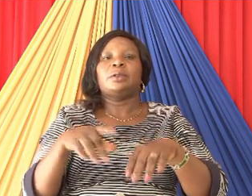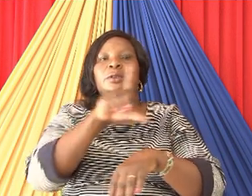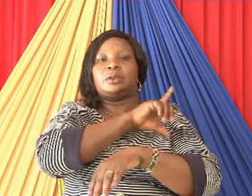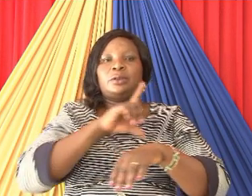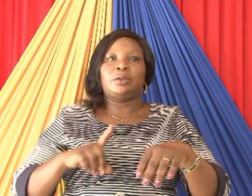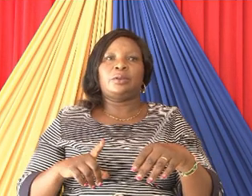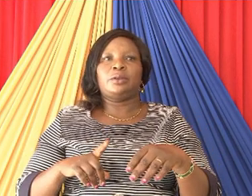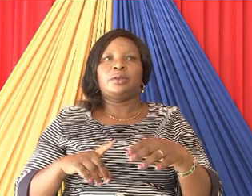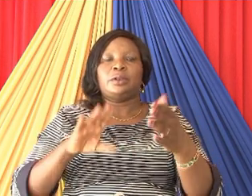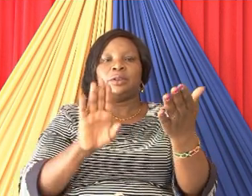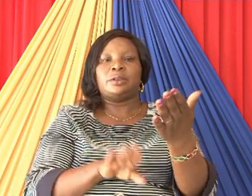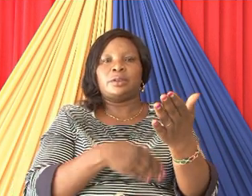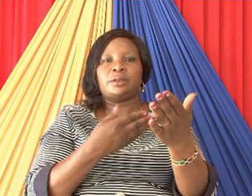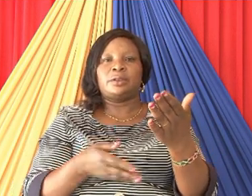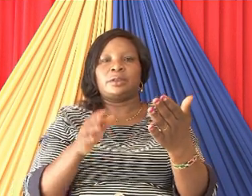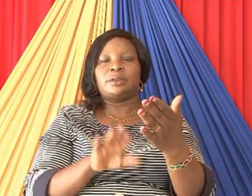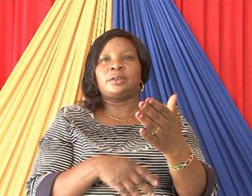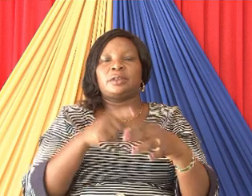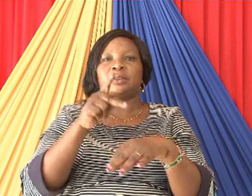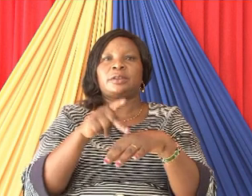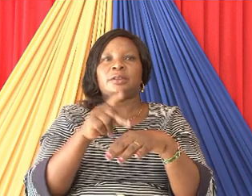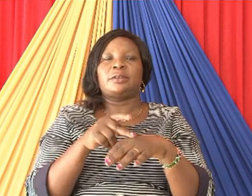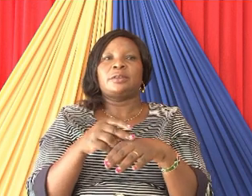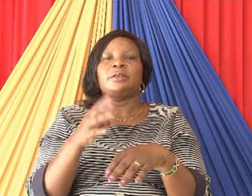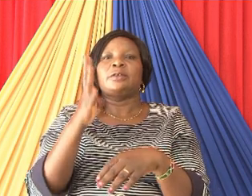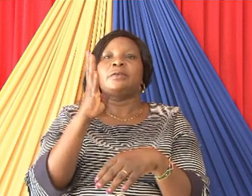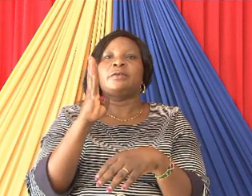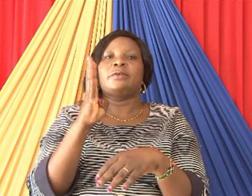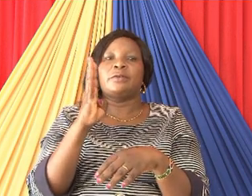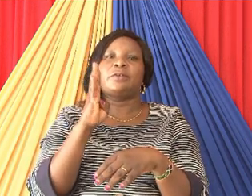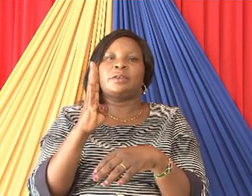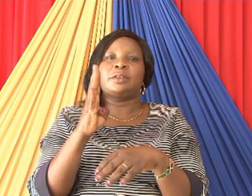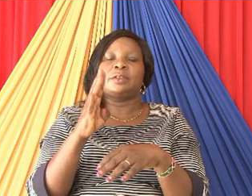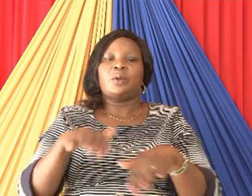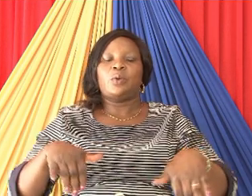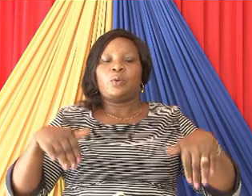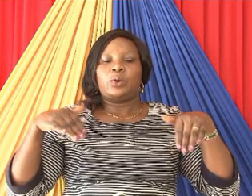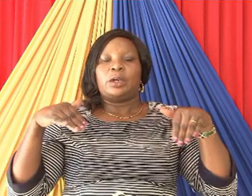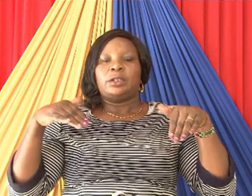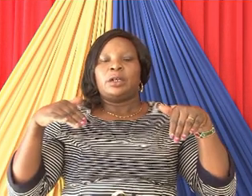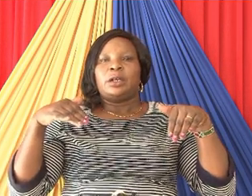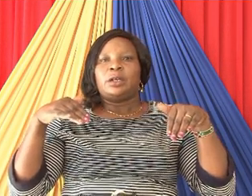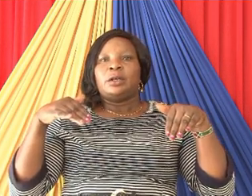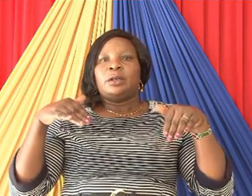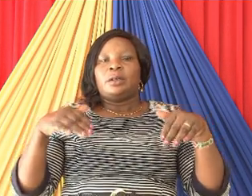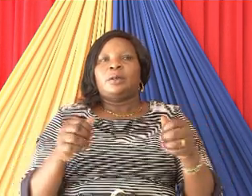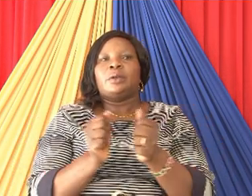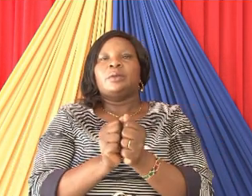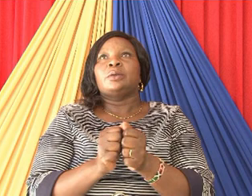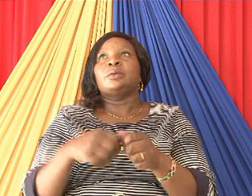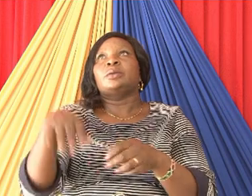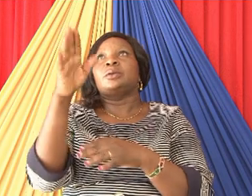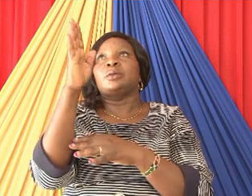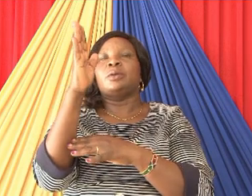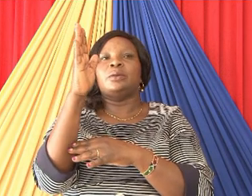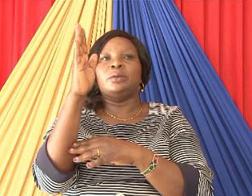Saburi 40 kwamba nalimgojea Bwana kwa subira. I waited patiently upon the Lord. Let